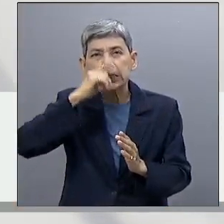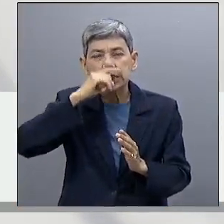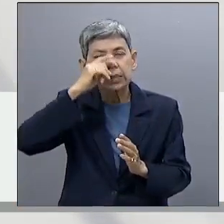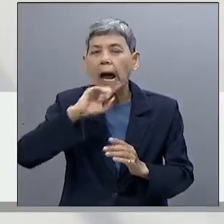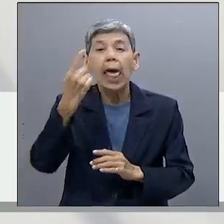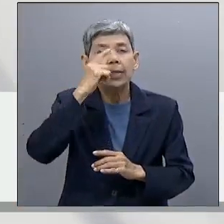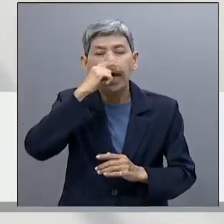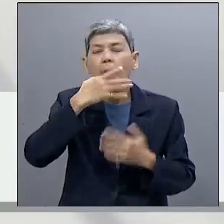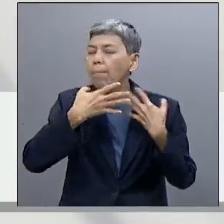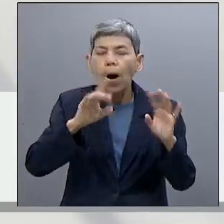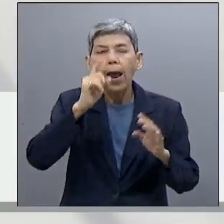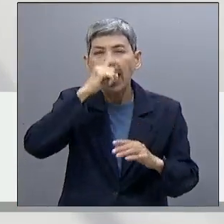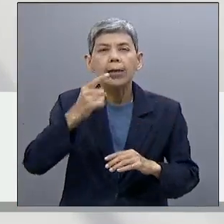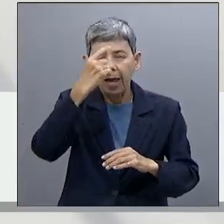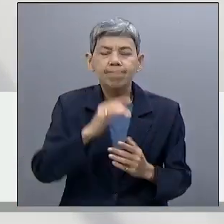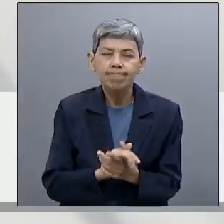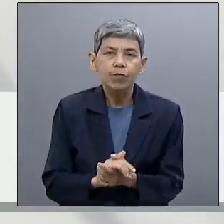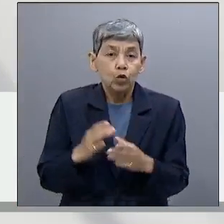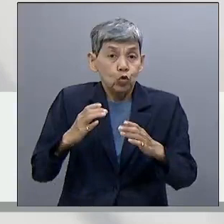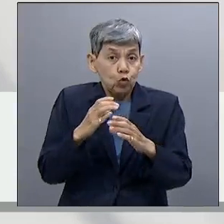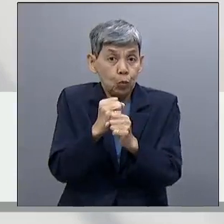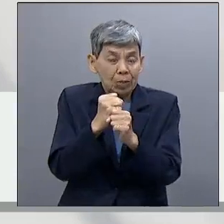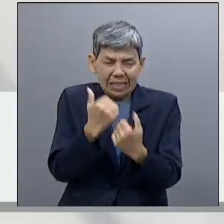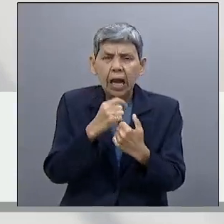แรกเลย สรุปคนไทยที่ถูก